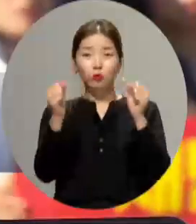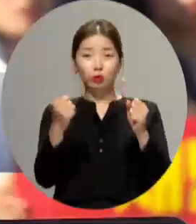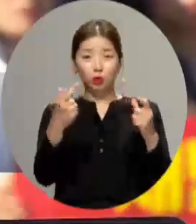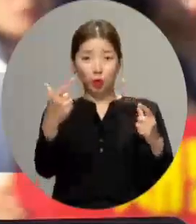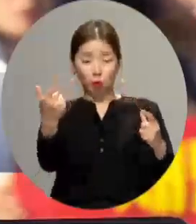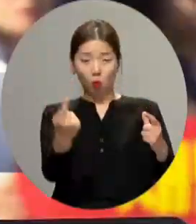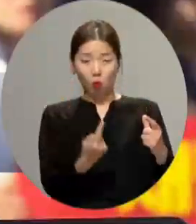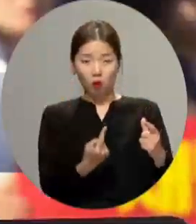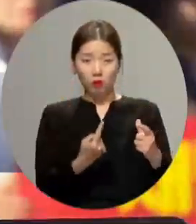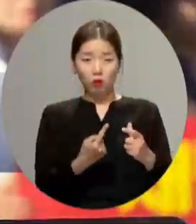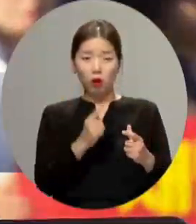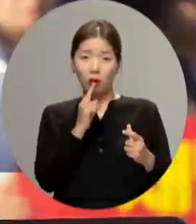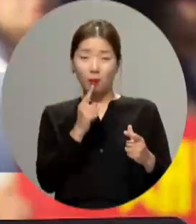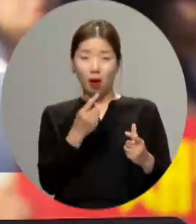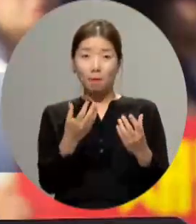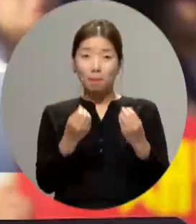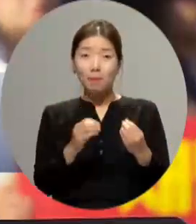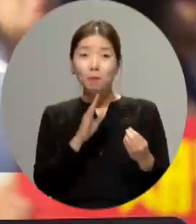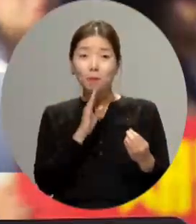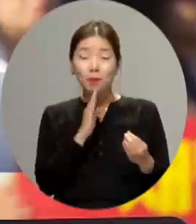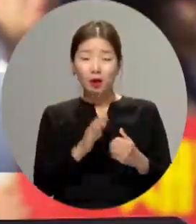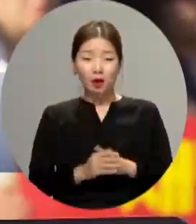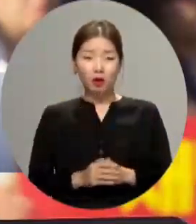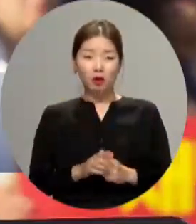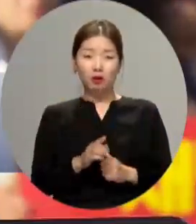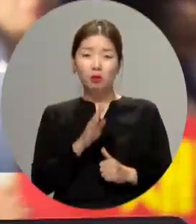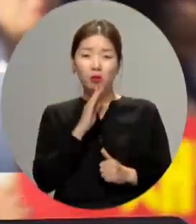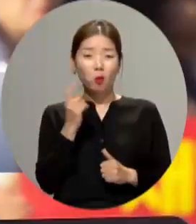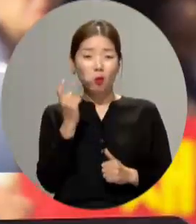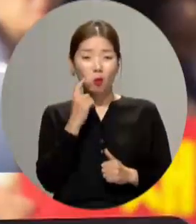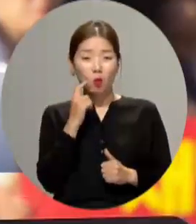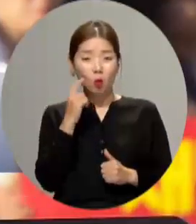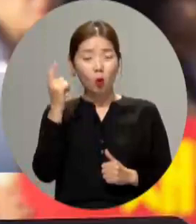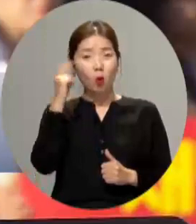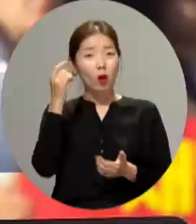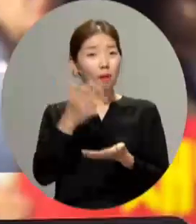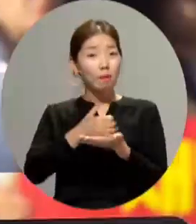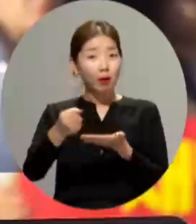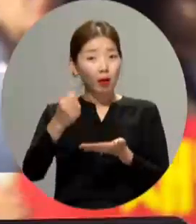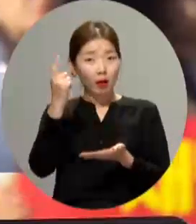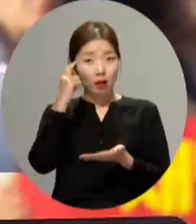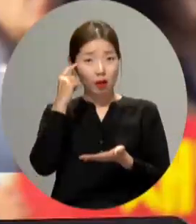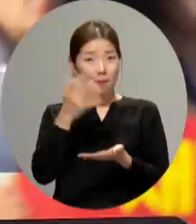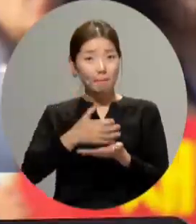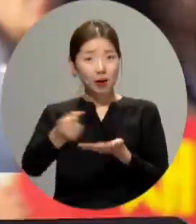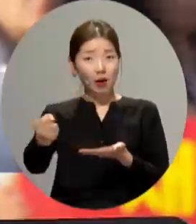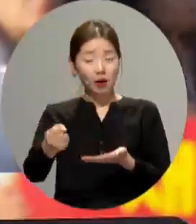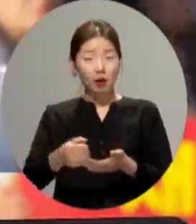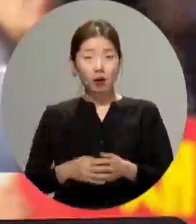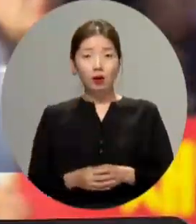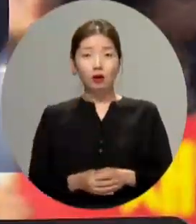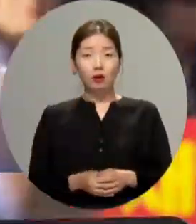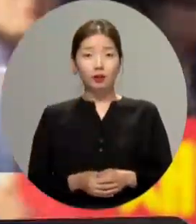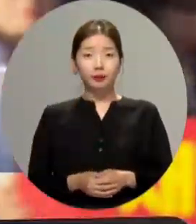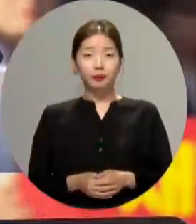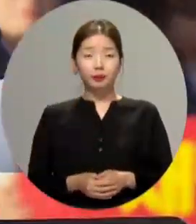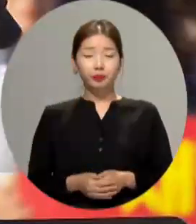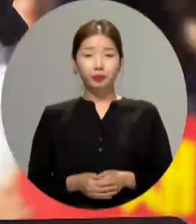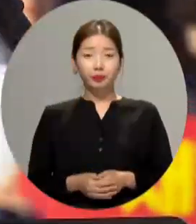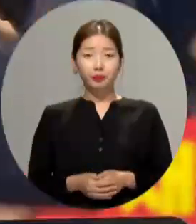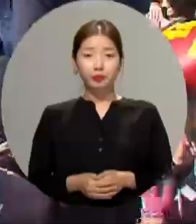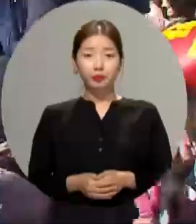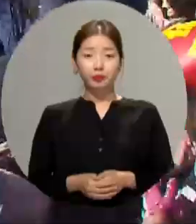와서 이렇게 말씀하셨습니다. 이게 바로 무슨 말입니까? 왜 빼서 갑니까? 왜 빼서